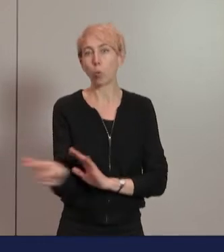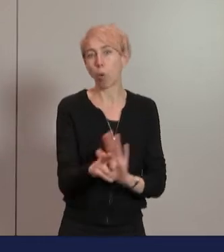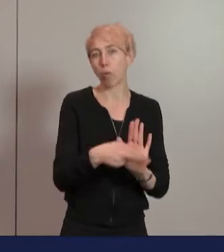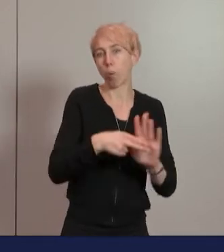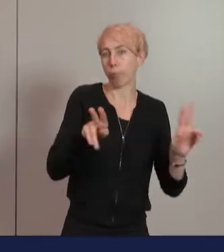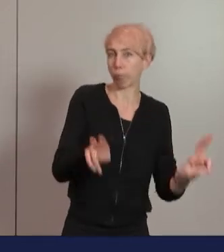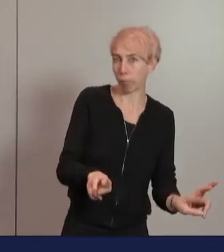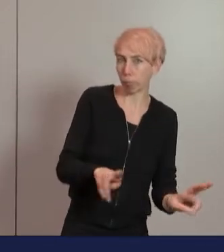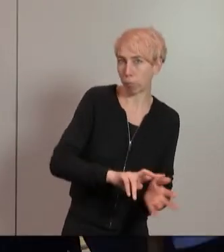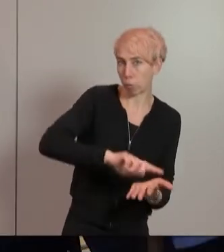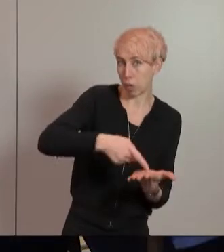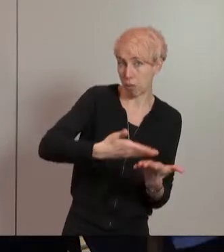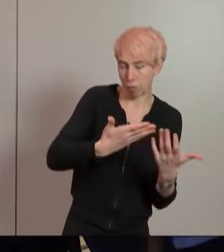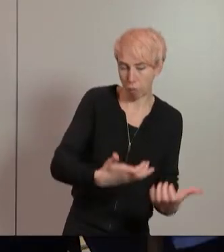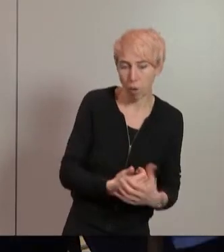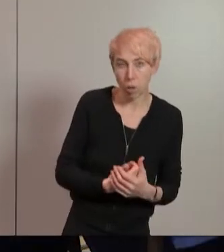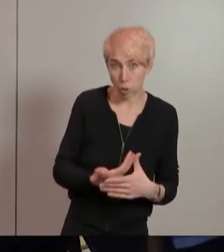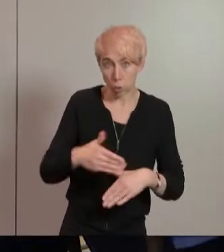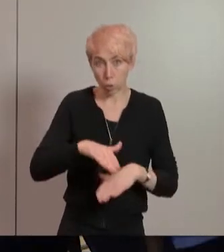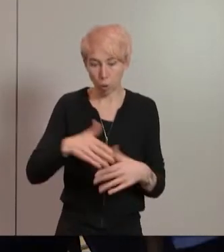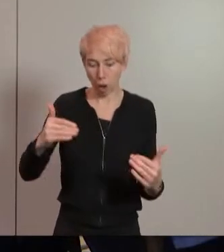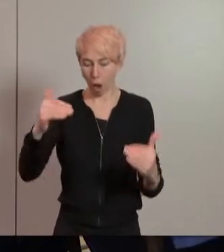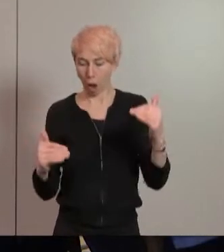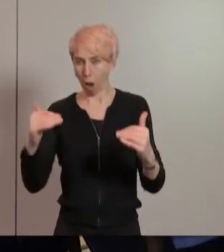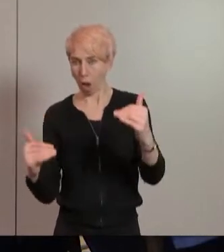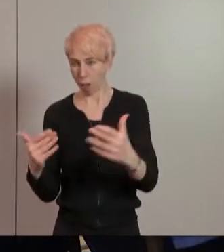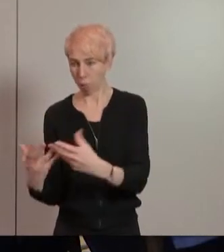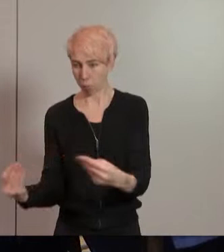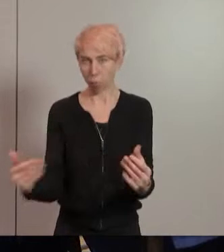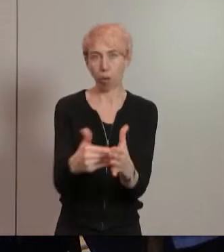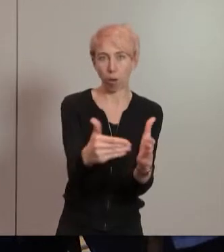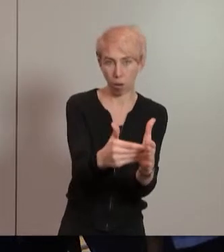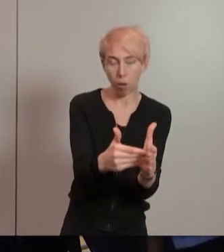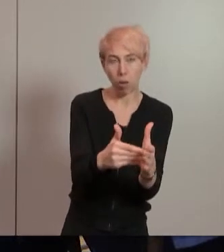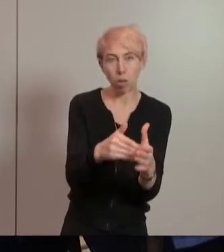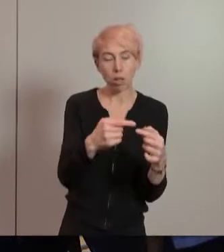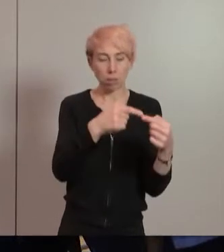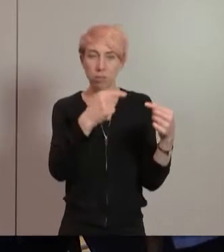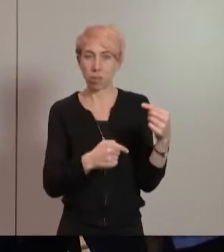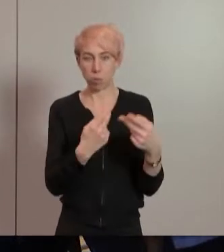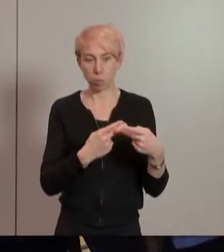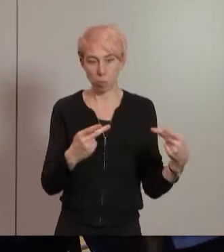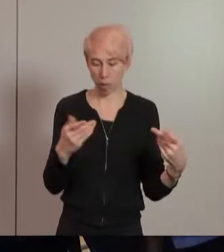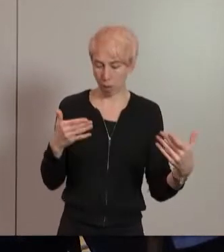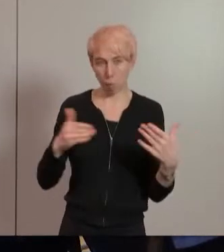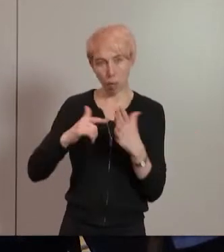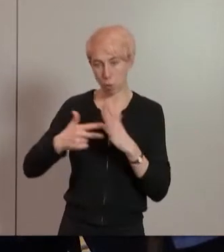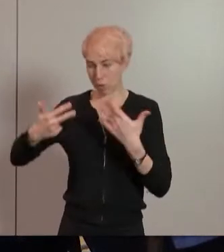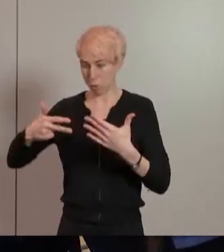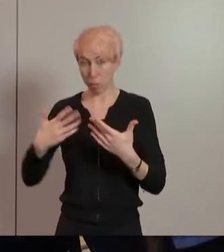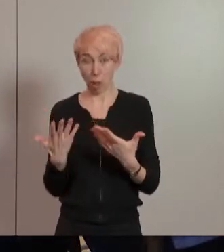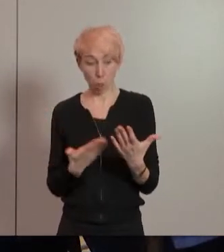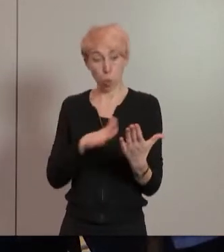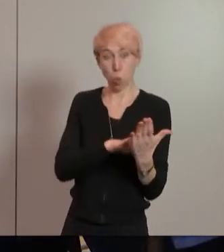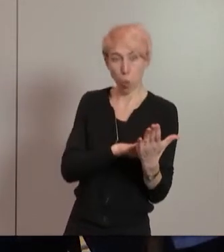Toutefois, les déséquilibres financiers restent importants. Le déficit public est deux fois supérieur à celui de 2018,